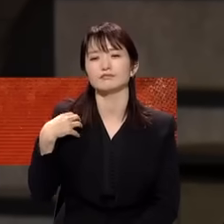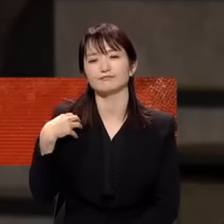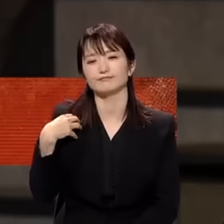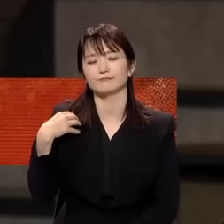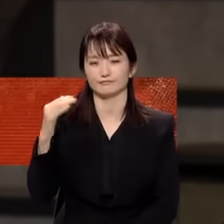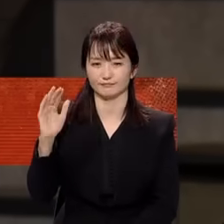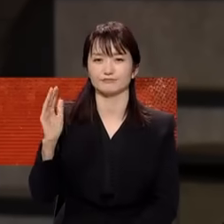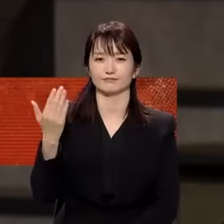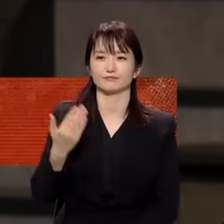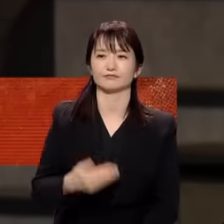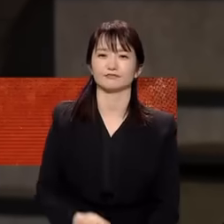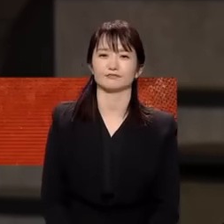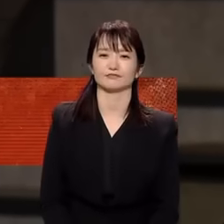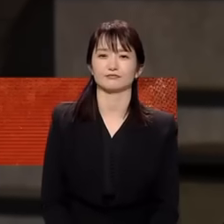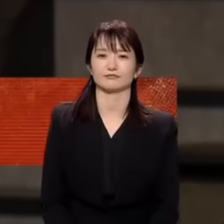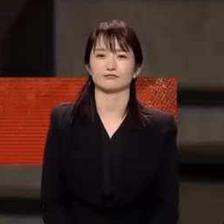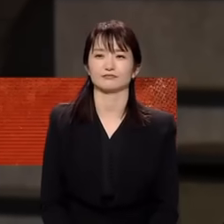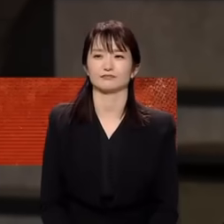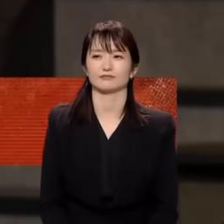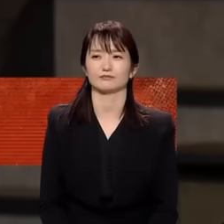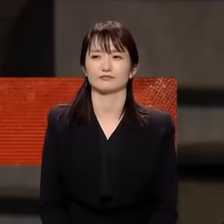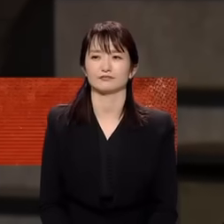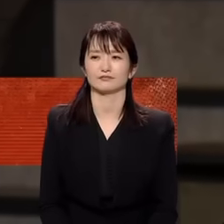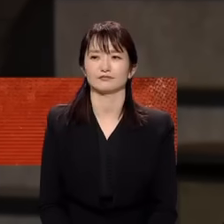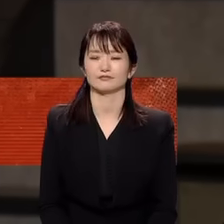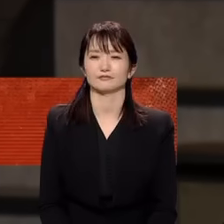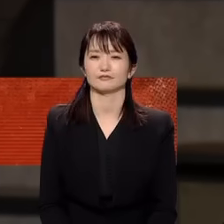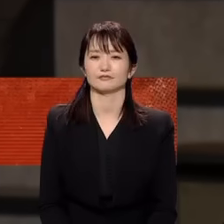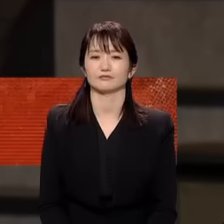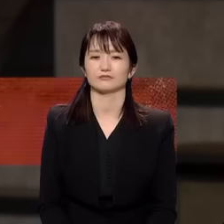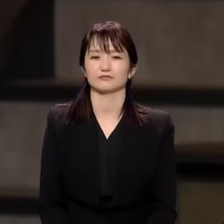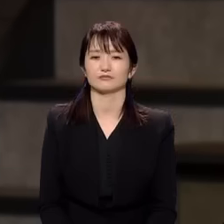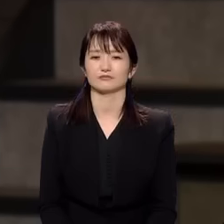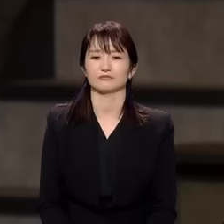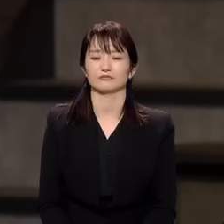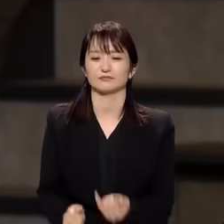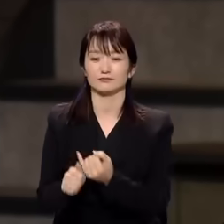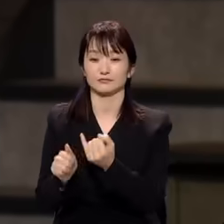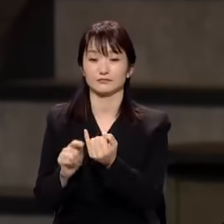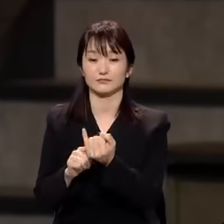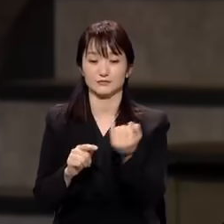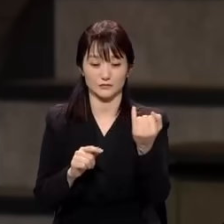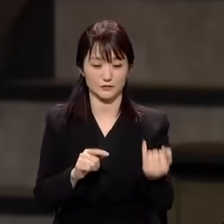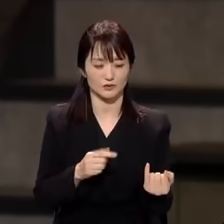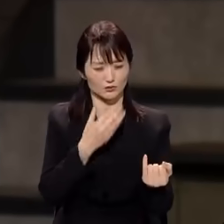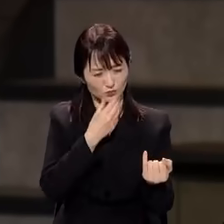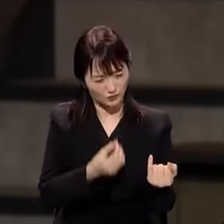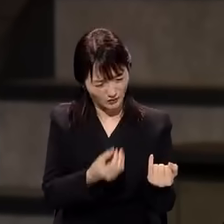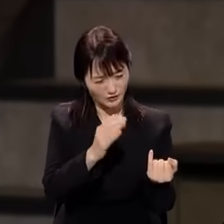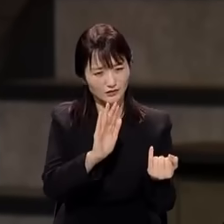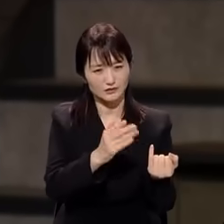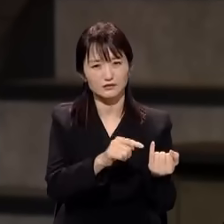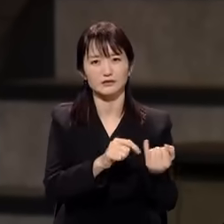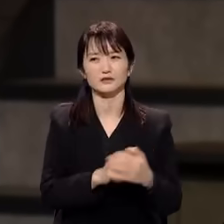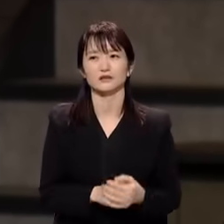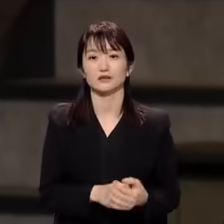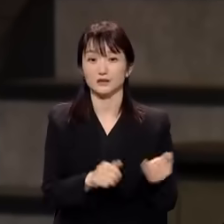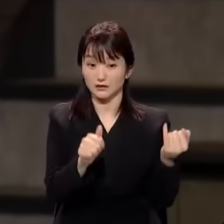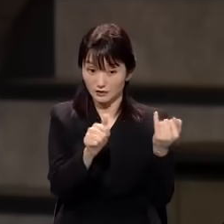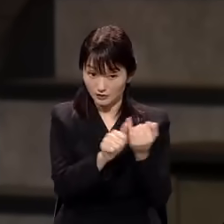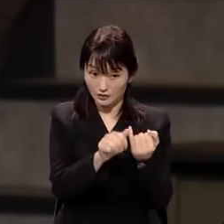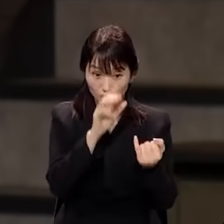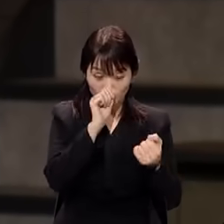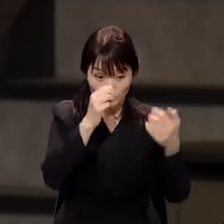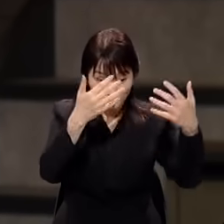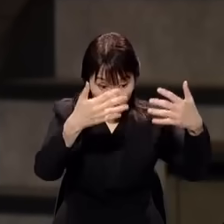몫인데 글쎄요 뭐 옆에서 좀 축하를 해줘야 될 것이고 또 결혼이라고 하는 거는 또 그렇게 좋은 조건으로